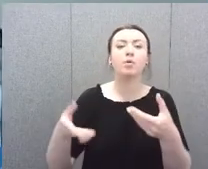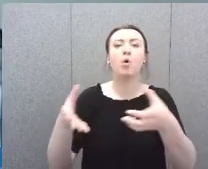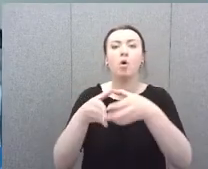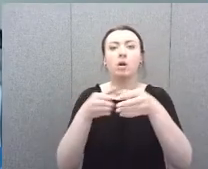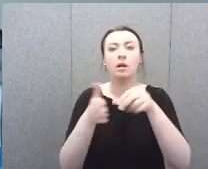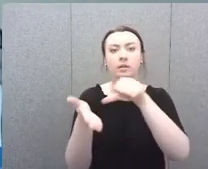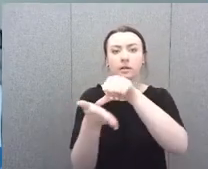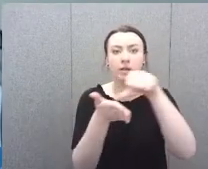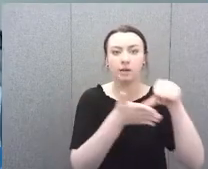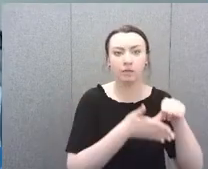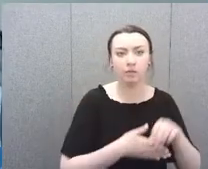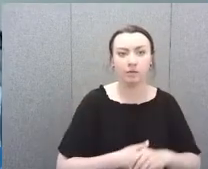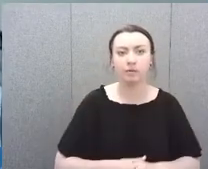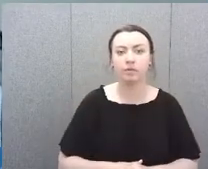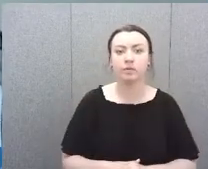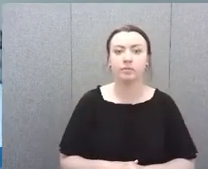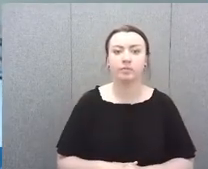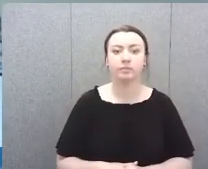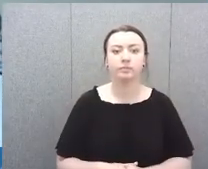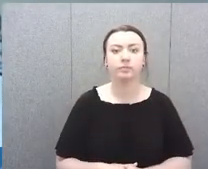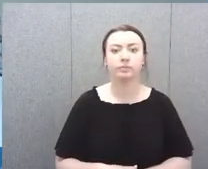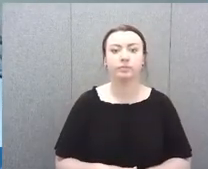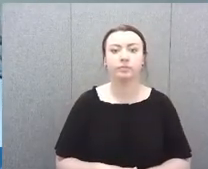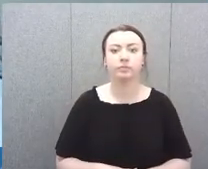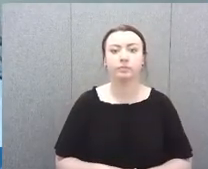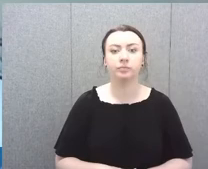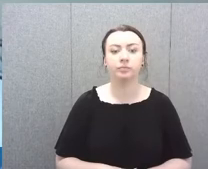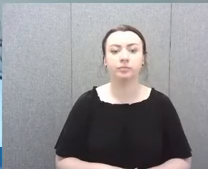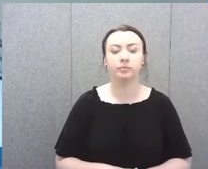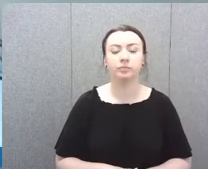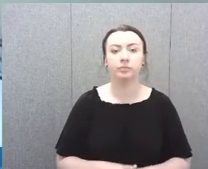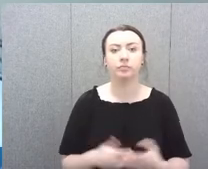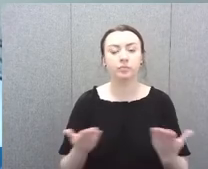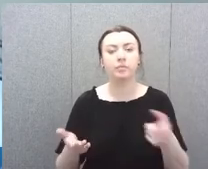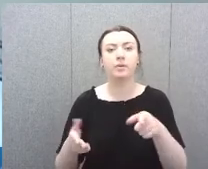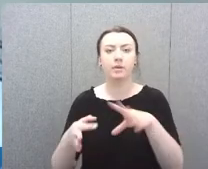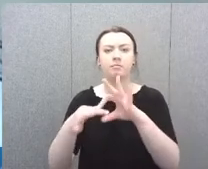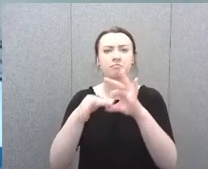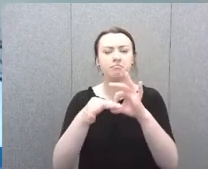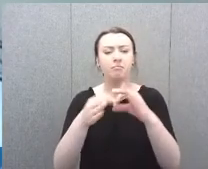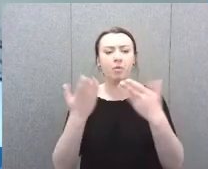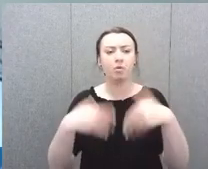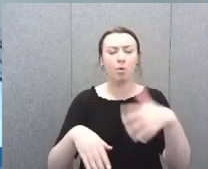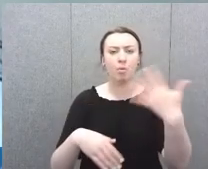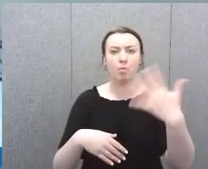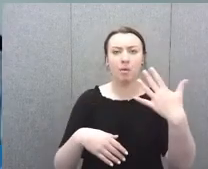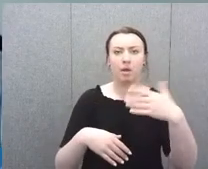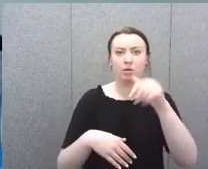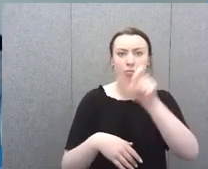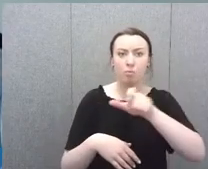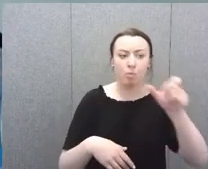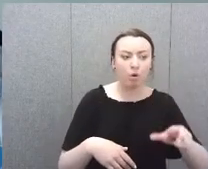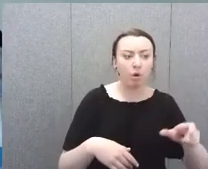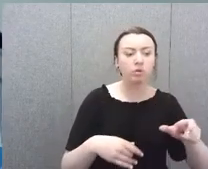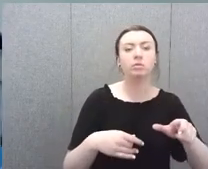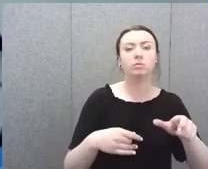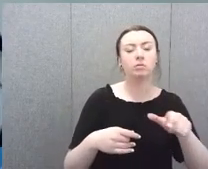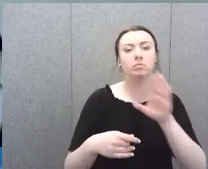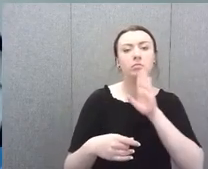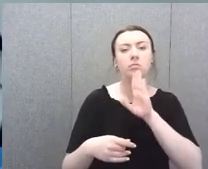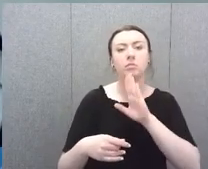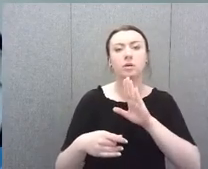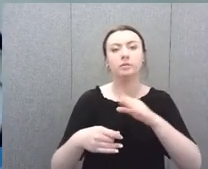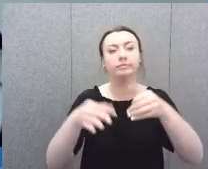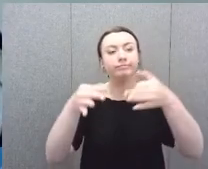возможности женщин», которой уже участвует 50 организаций, женских